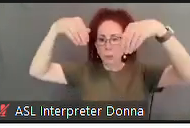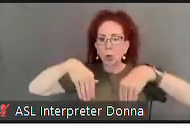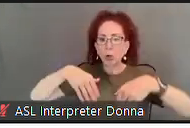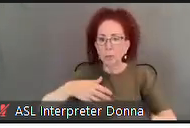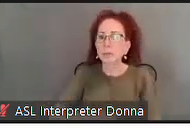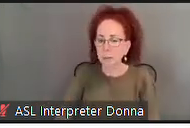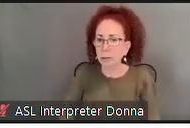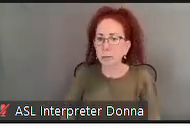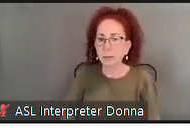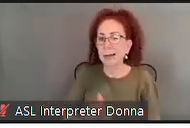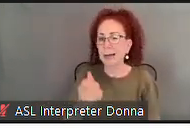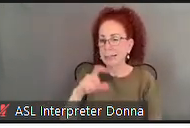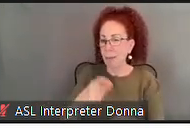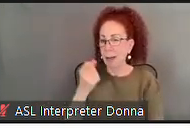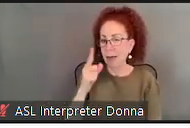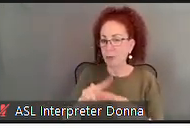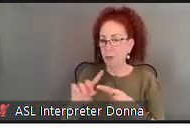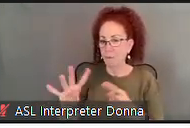说